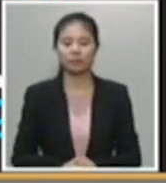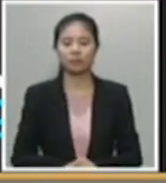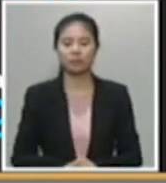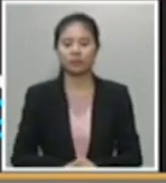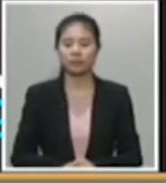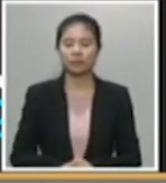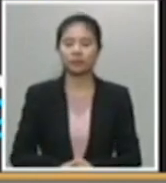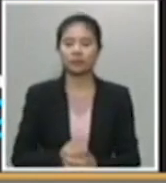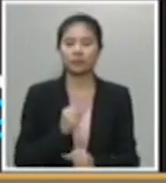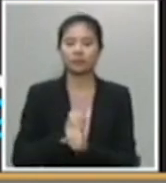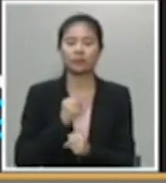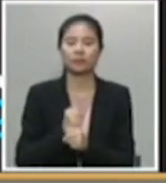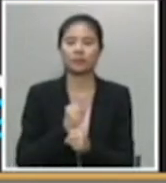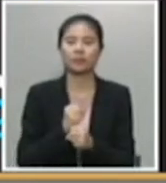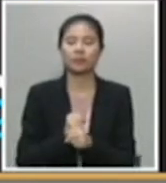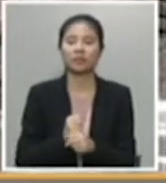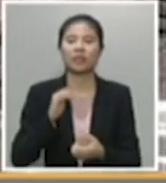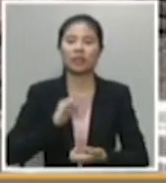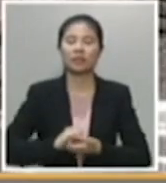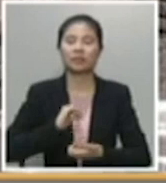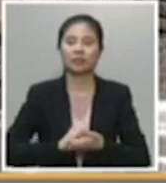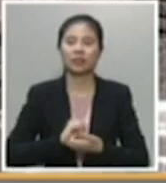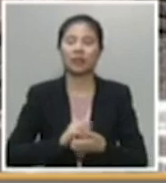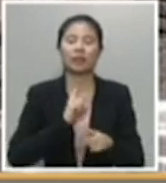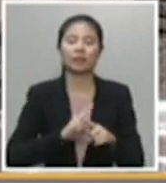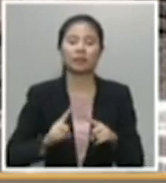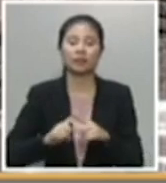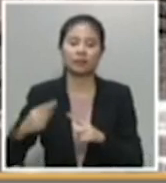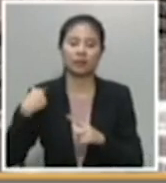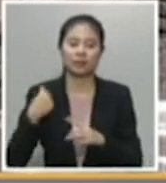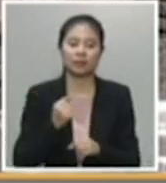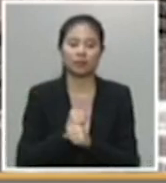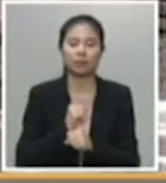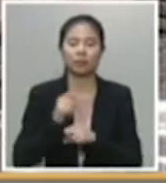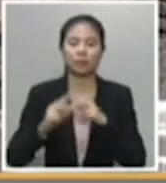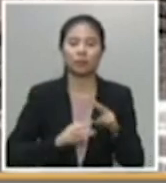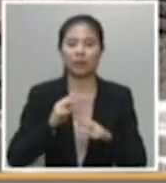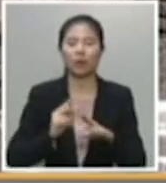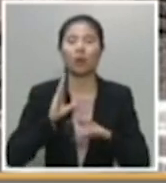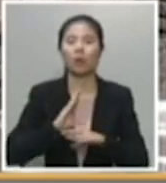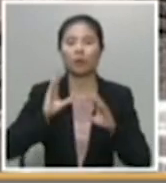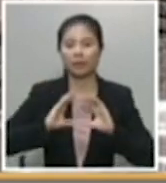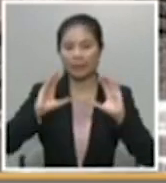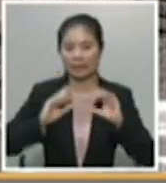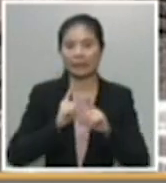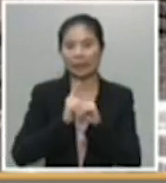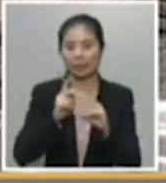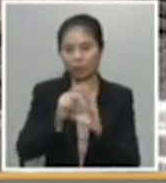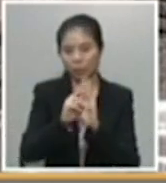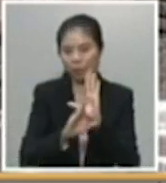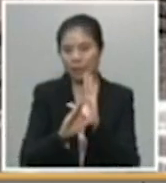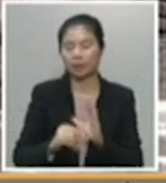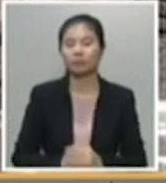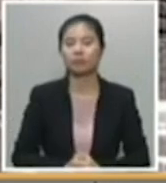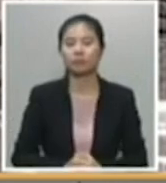ที่มีสัมปทานโดยเฉพาะสัมปทานผูกขาดหรือกิจการที่ได้รับการปกป้องดูแลโดยรัฐโดยนโยบาย